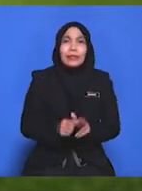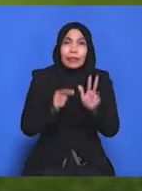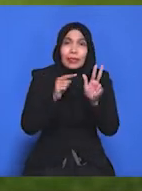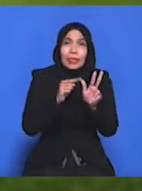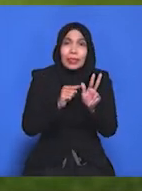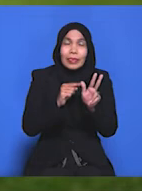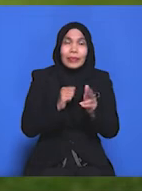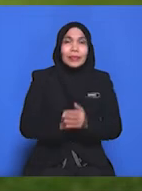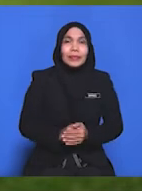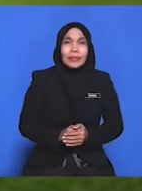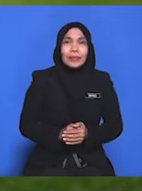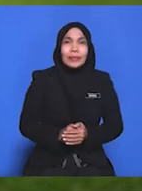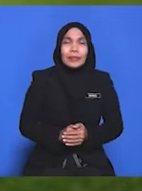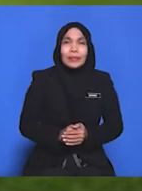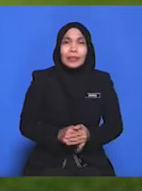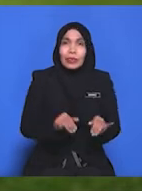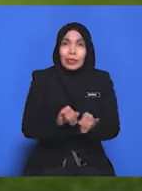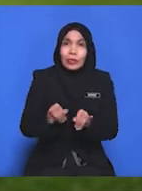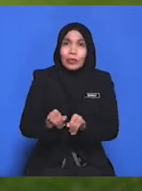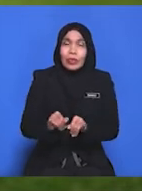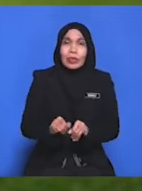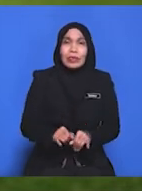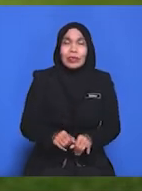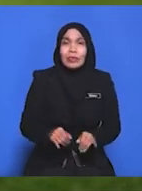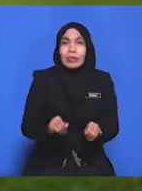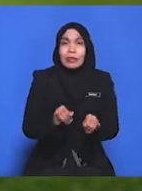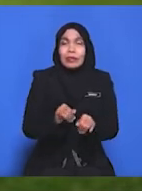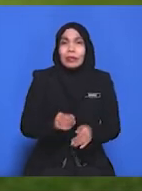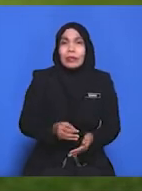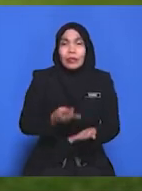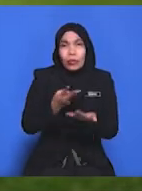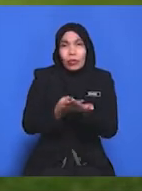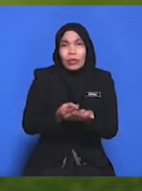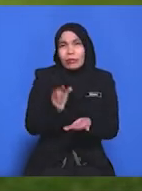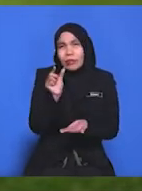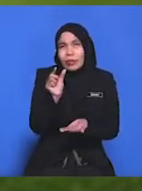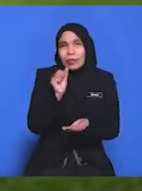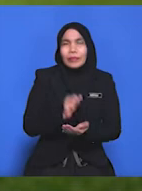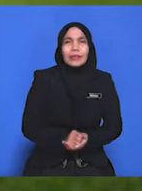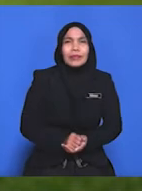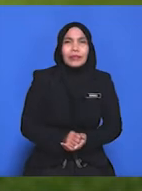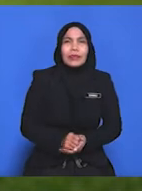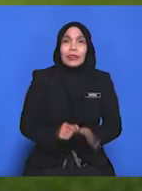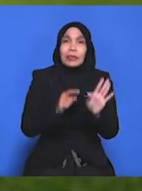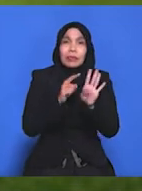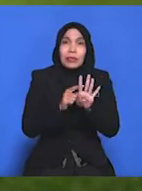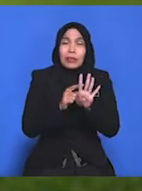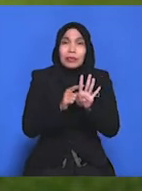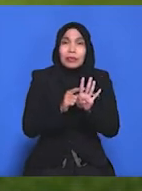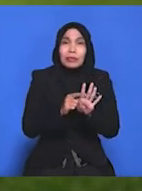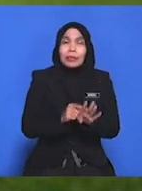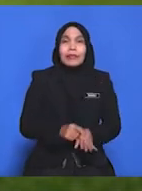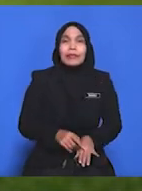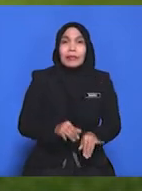Ketiga pula, ia amat sesuai jika kewangan adalah terhad. Keempat, ia